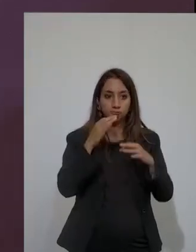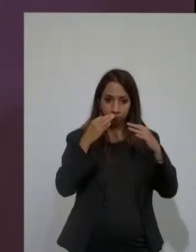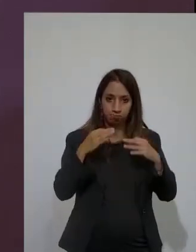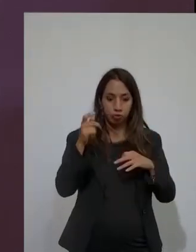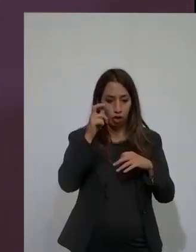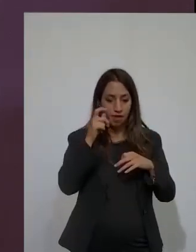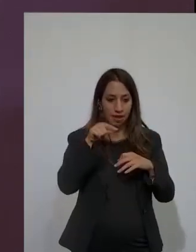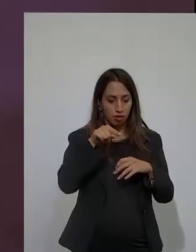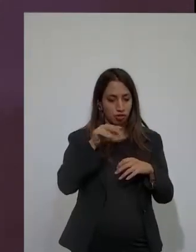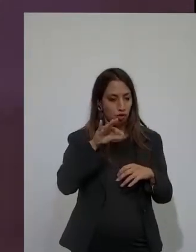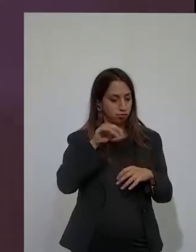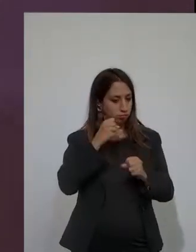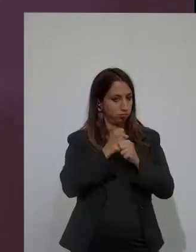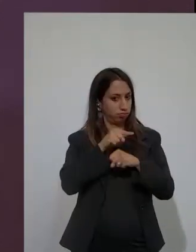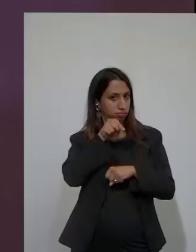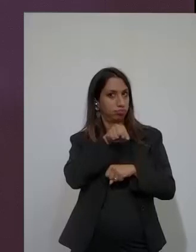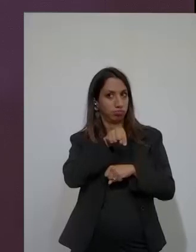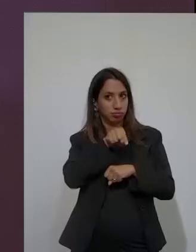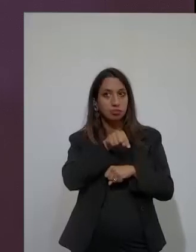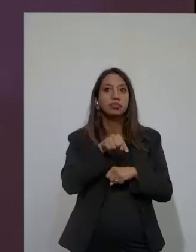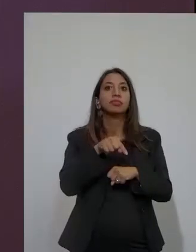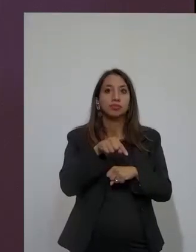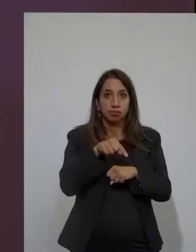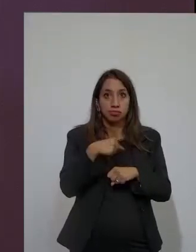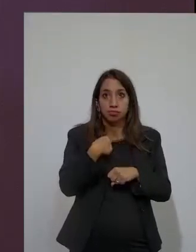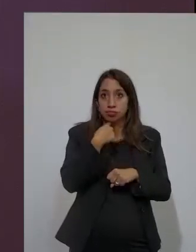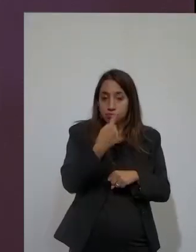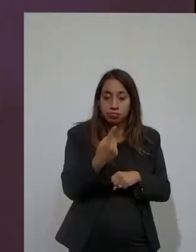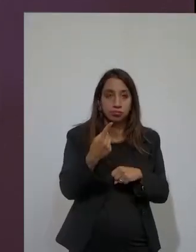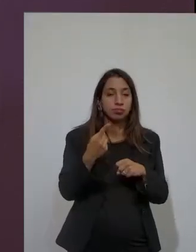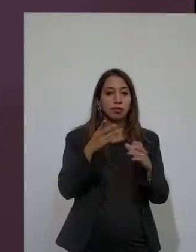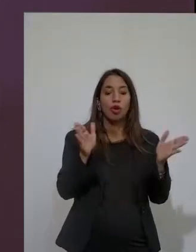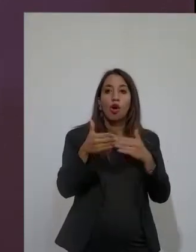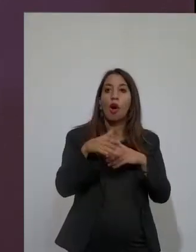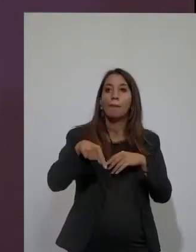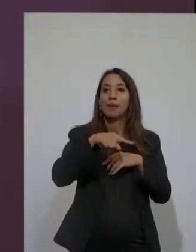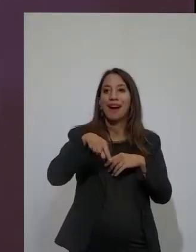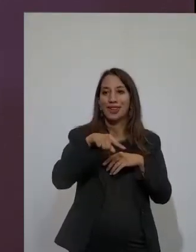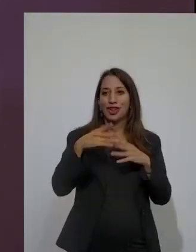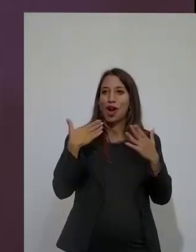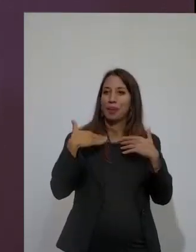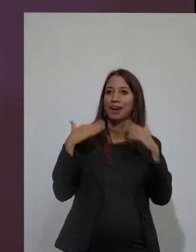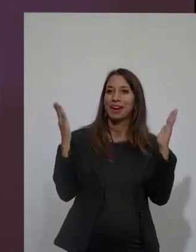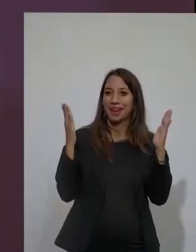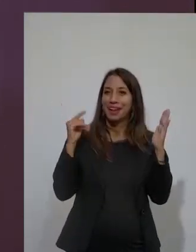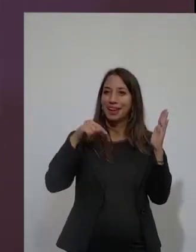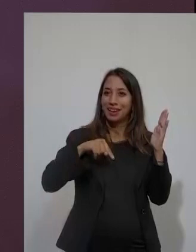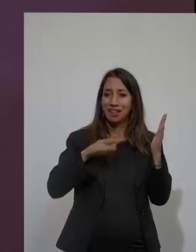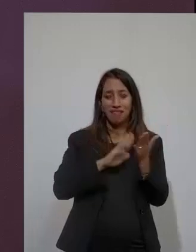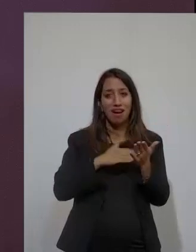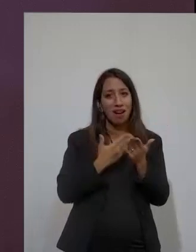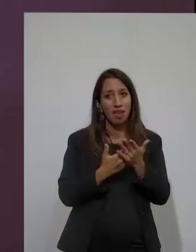Il comparto open air, per le capacità, per le sue potenzialità di crescita e per i valori che